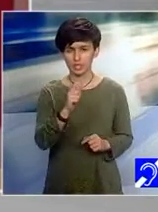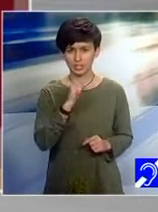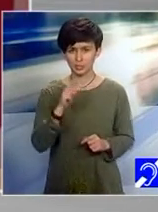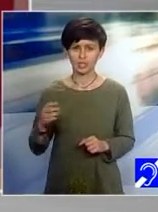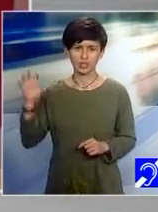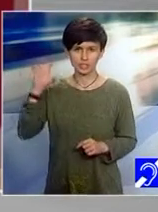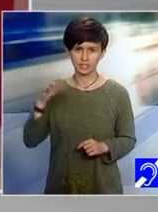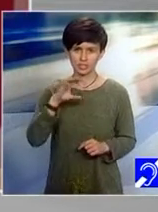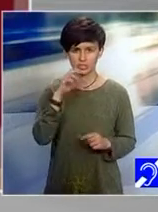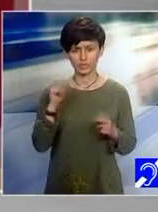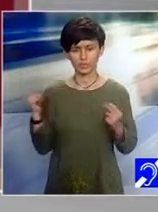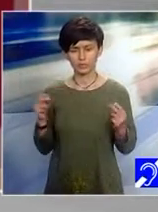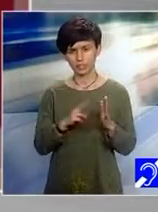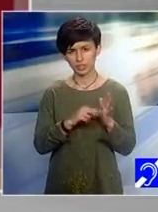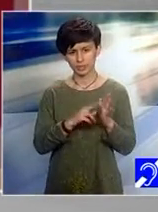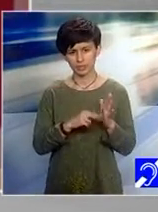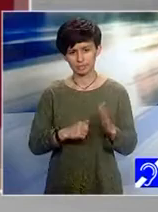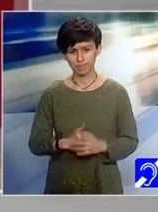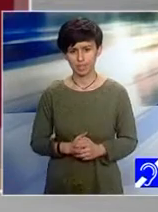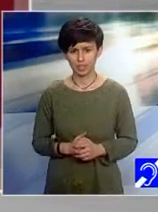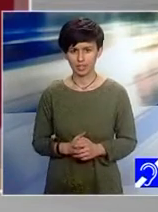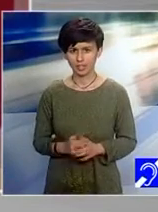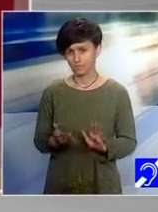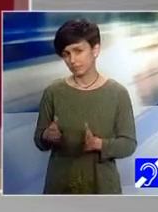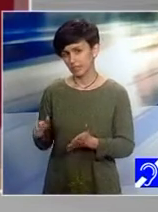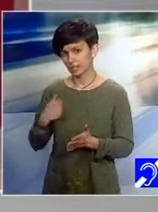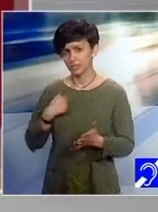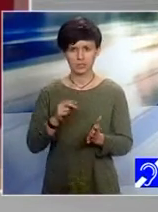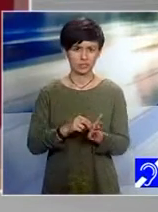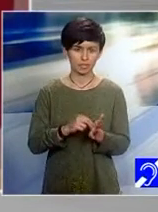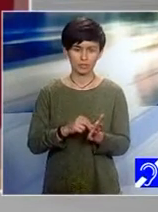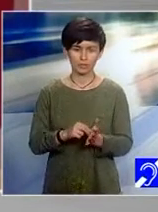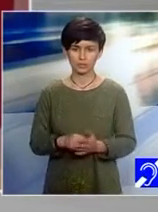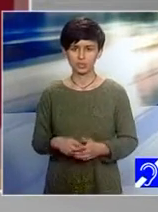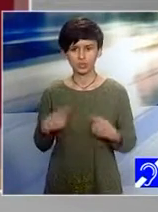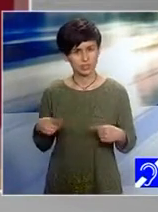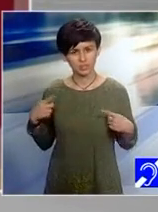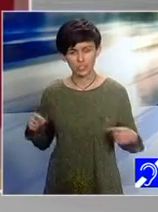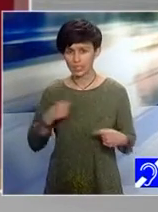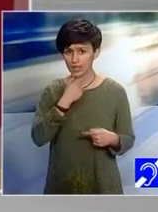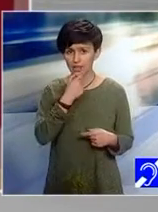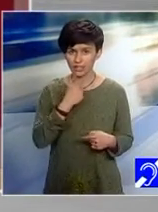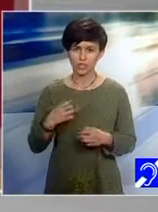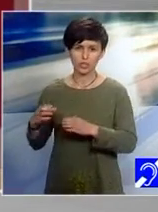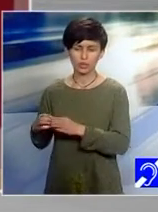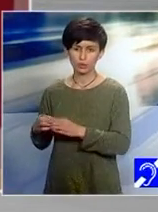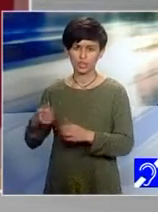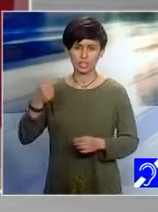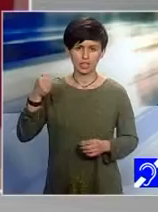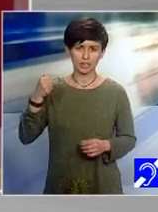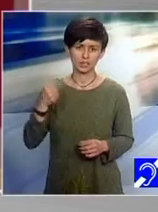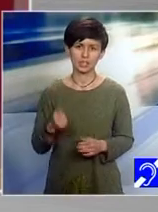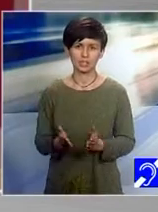Transilvania Policromă. Pentru început, vă propun un material. În fiecare an, comunitatea armeană din Cluj comemorează